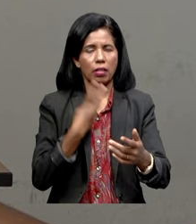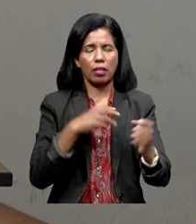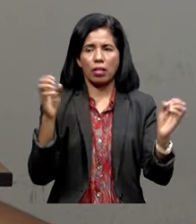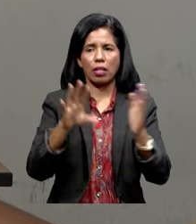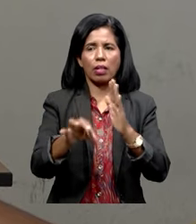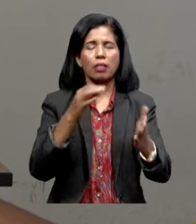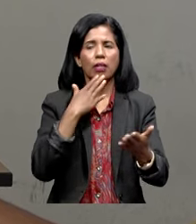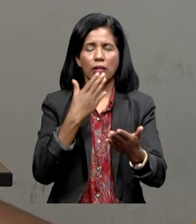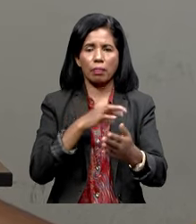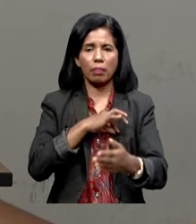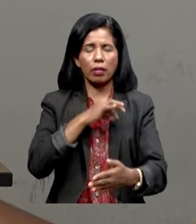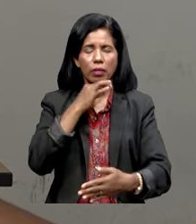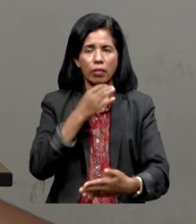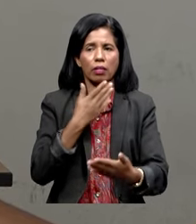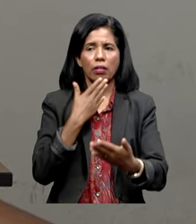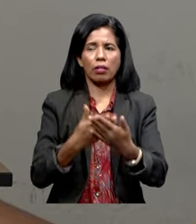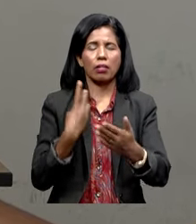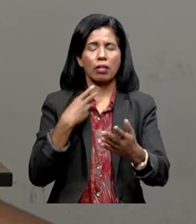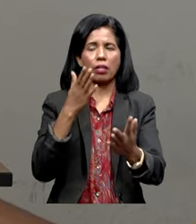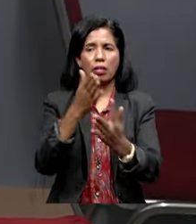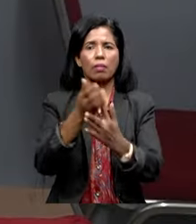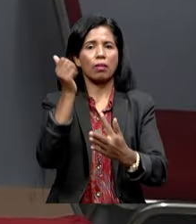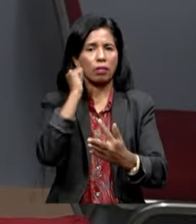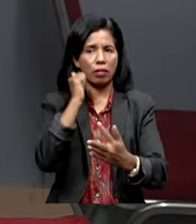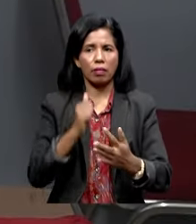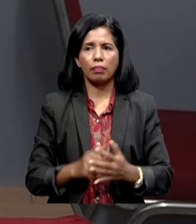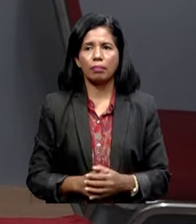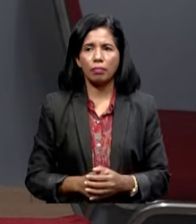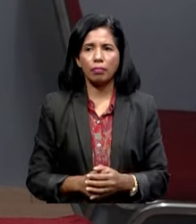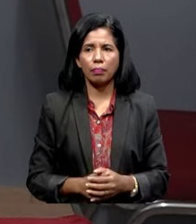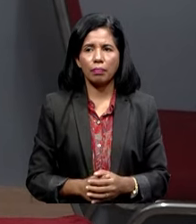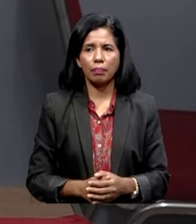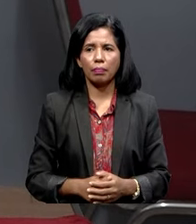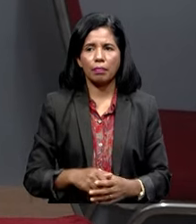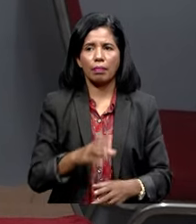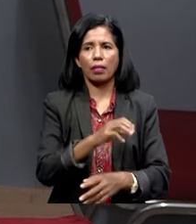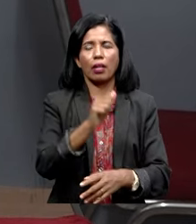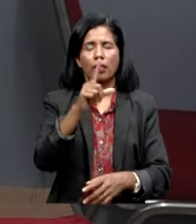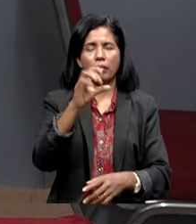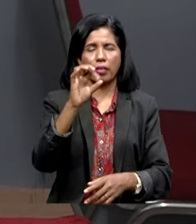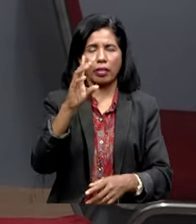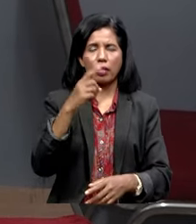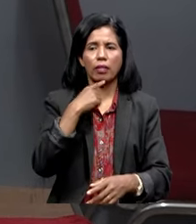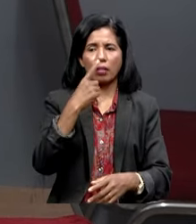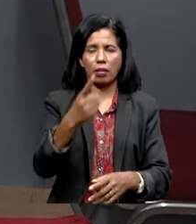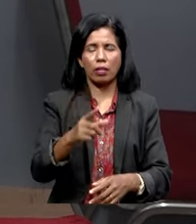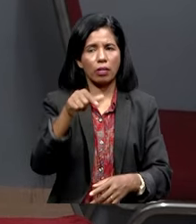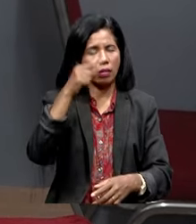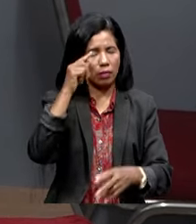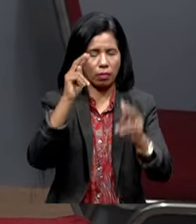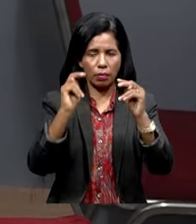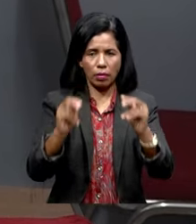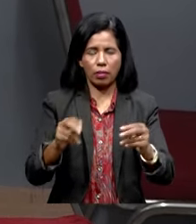dia kusi ita ni ada zaman baya ASEAN. Nunemos akademista Alfredo dos Santos Satuir, governo